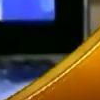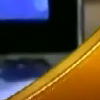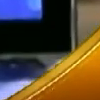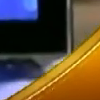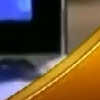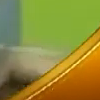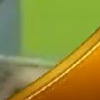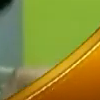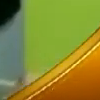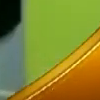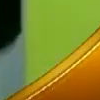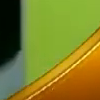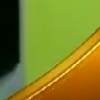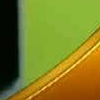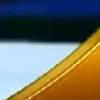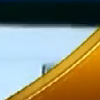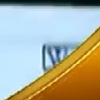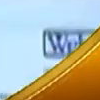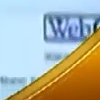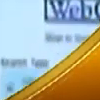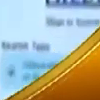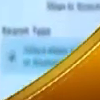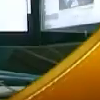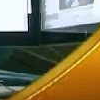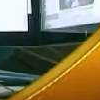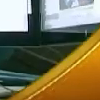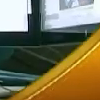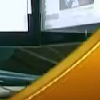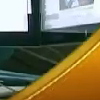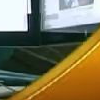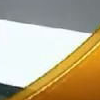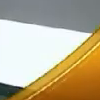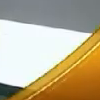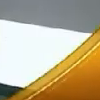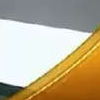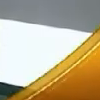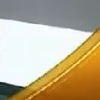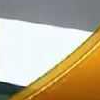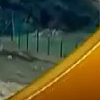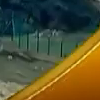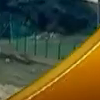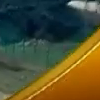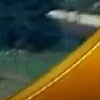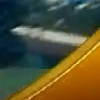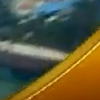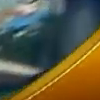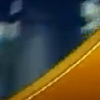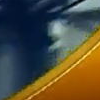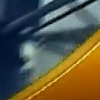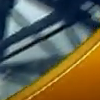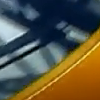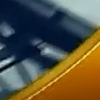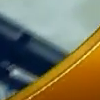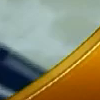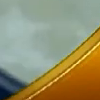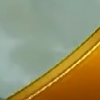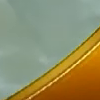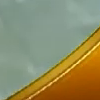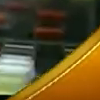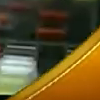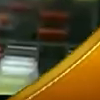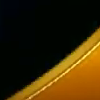RTM terus berperanan sebagai pemain utama dalam penyiaran nasional bagi memajukan industri kreatif